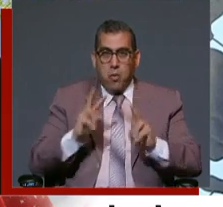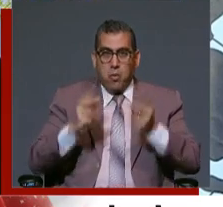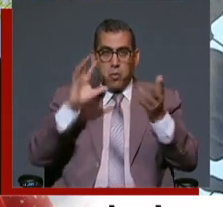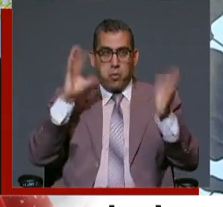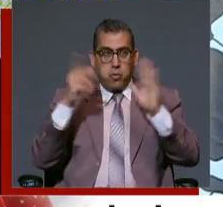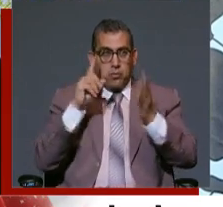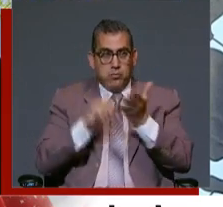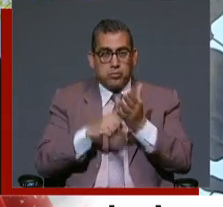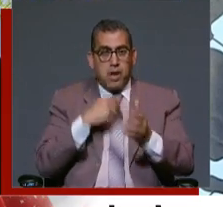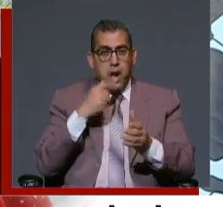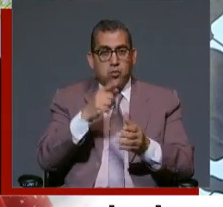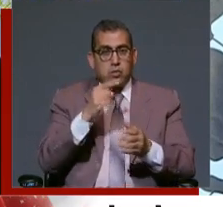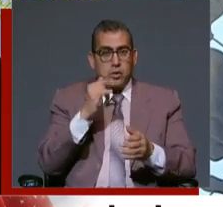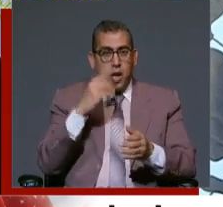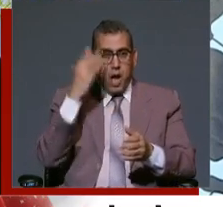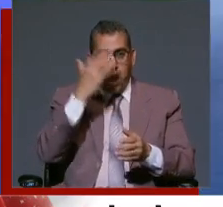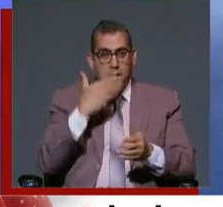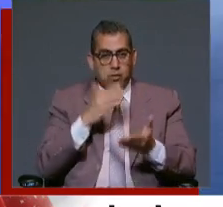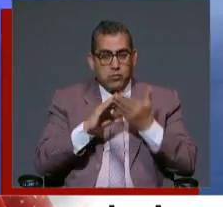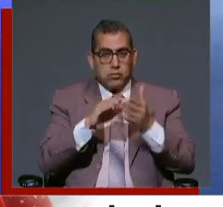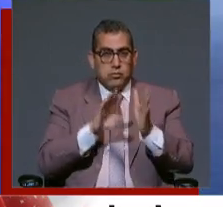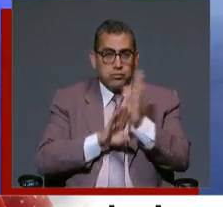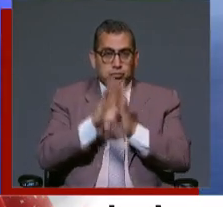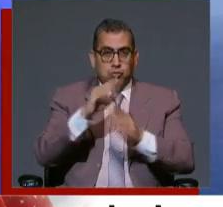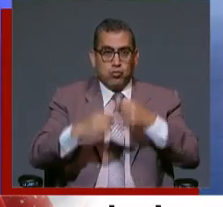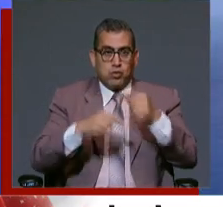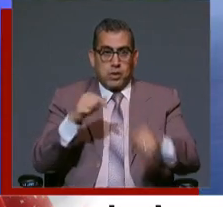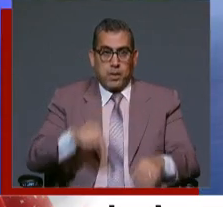المناخية والتنمية المستدامة.